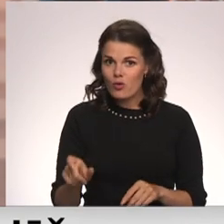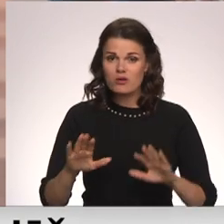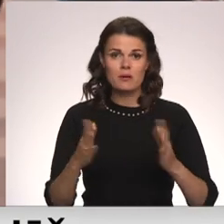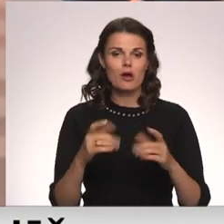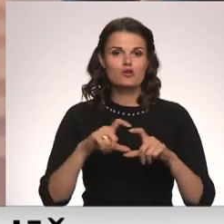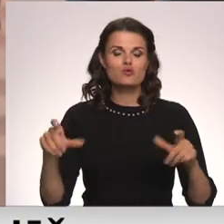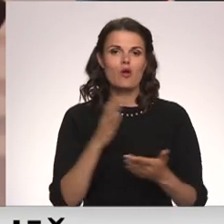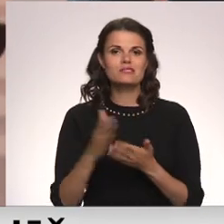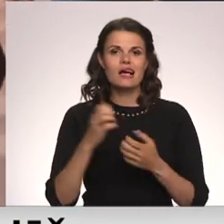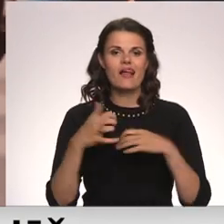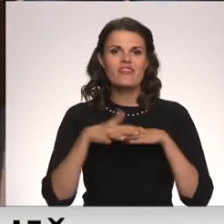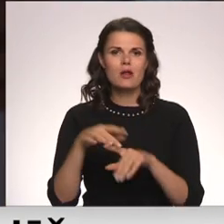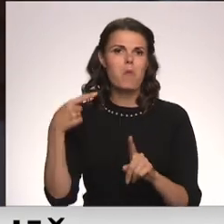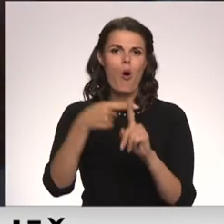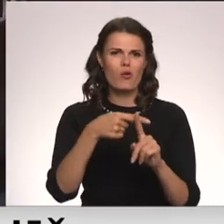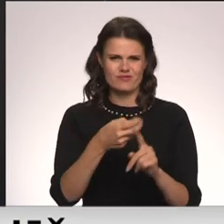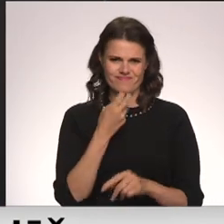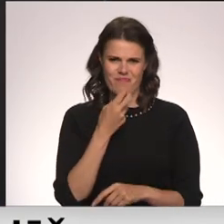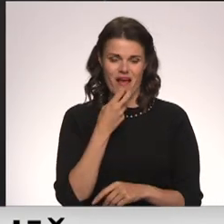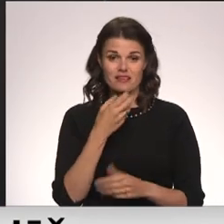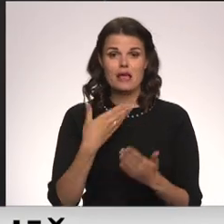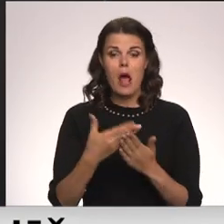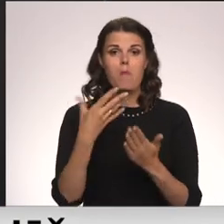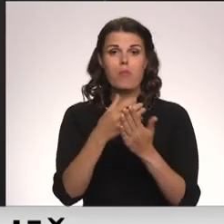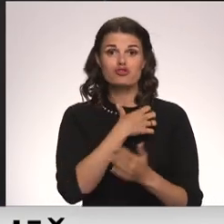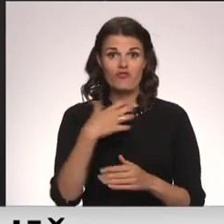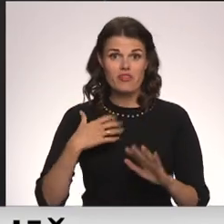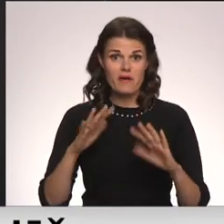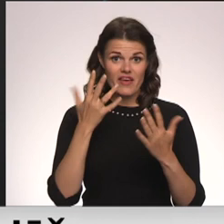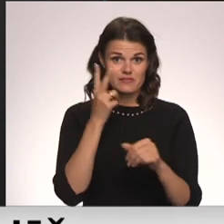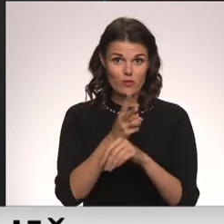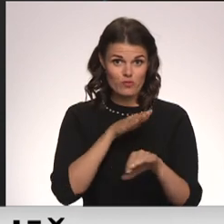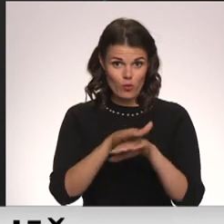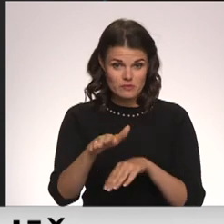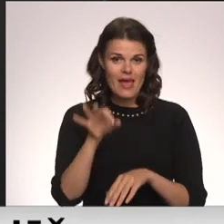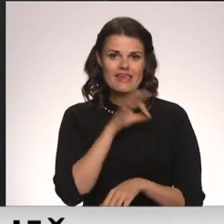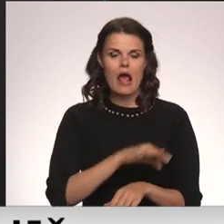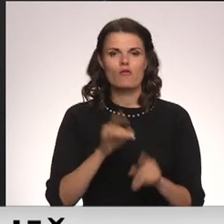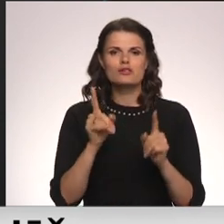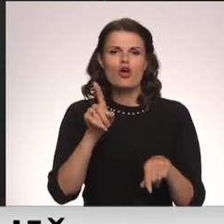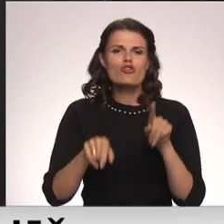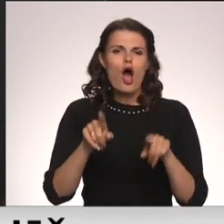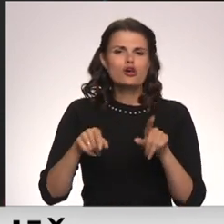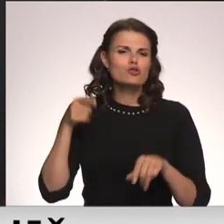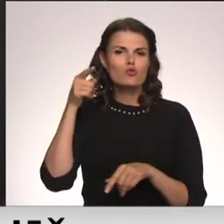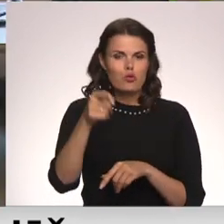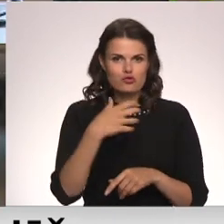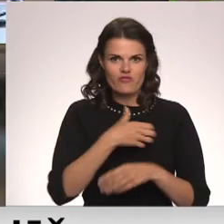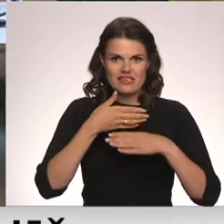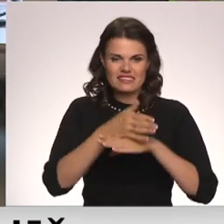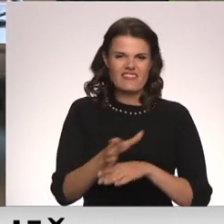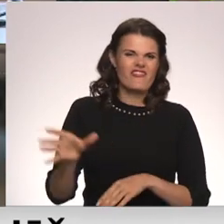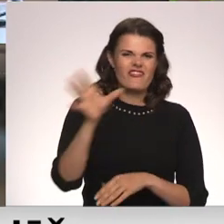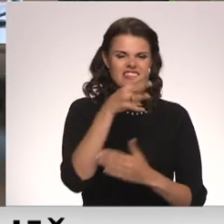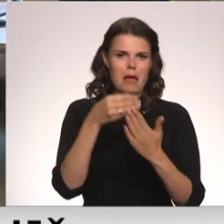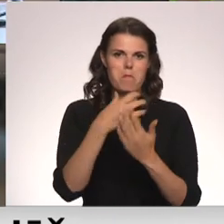sakārtošanas tīkla bonus esot smieklīgs. Ja pašvaldībā uzdevums veiksmīgi izpildīts, ieguvums varētu būt vien daži tūkstoši, kas jāsadala visām